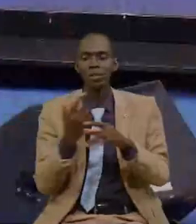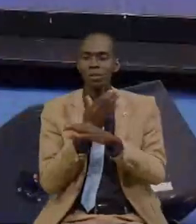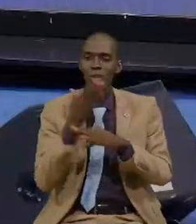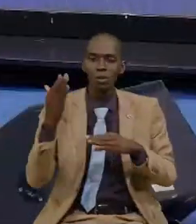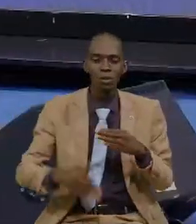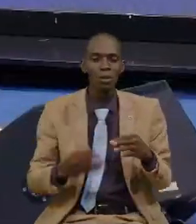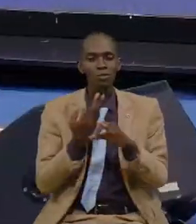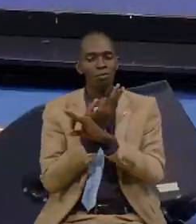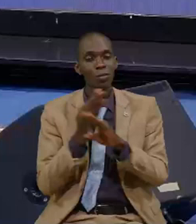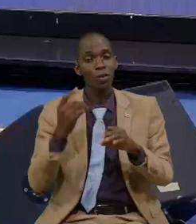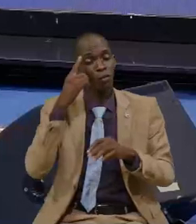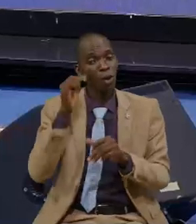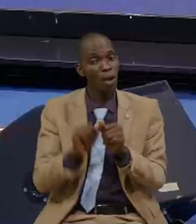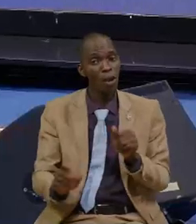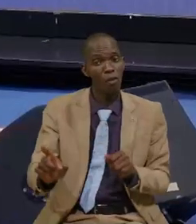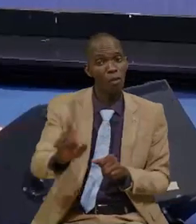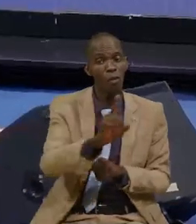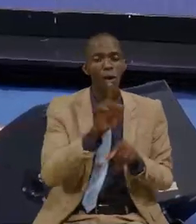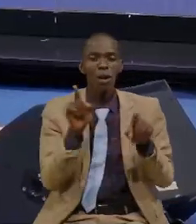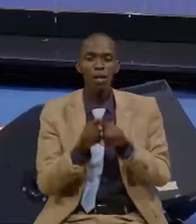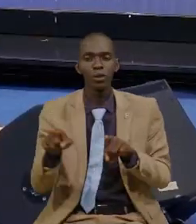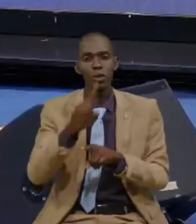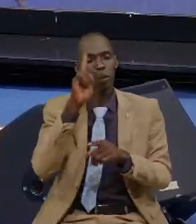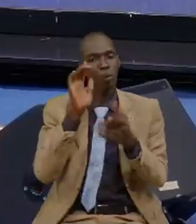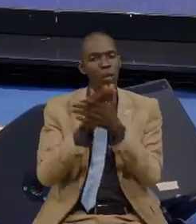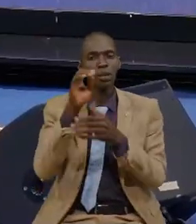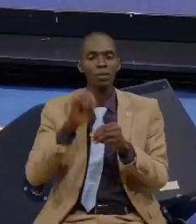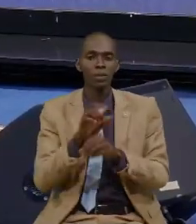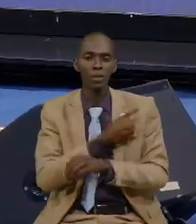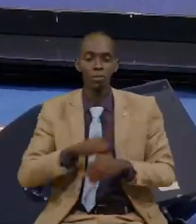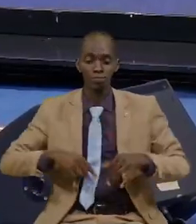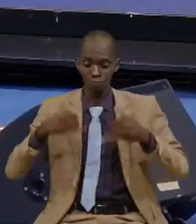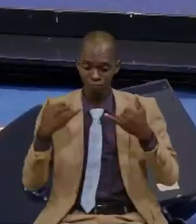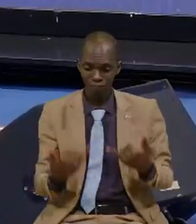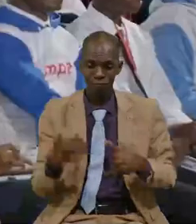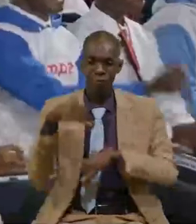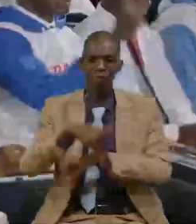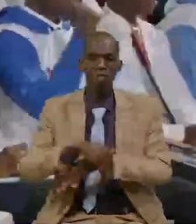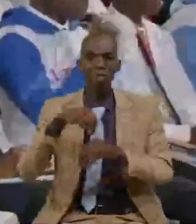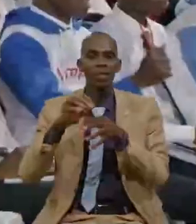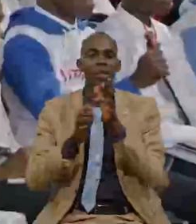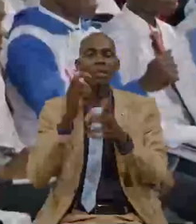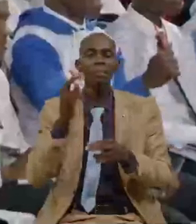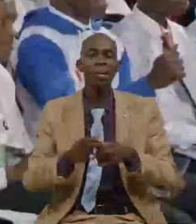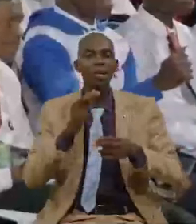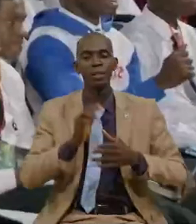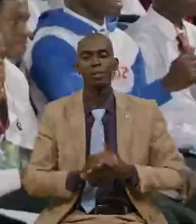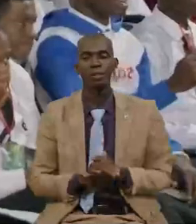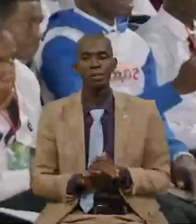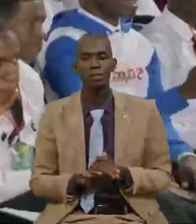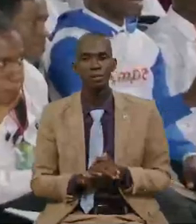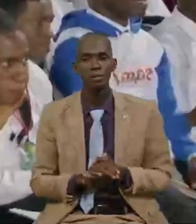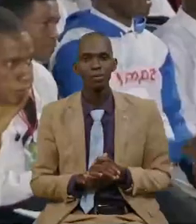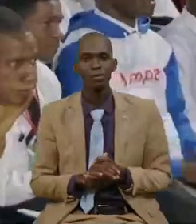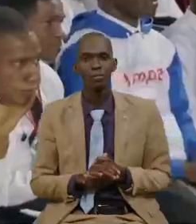La libération totale pour tout le monde, comme vous croyez au Seigneur ce soir, au nom de Jésus-Christ.